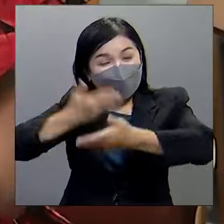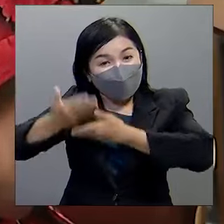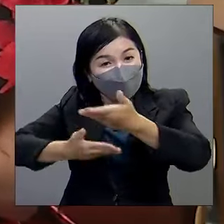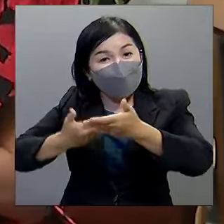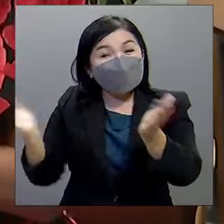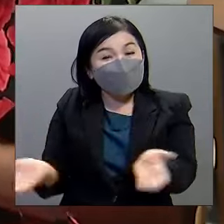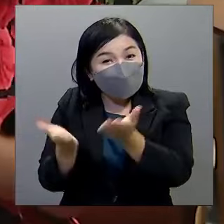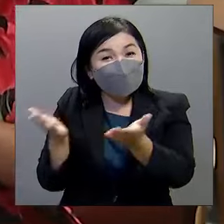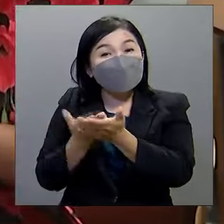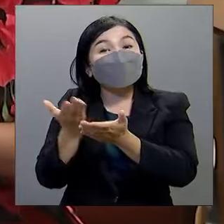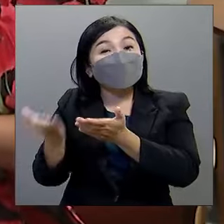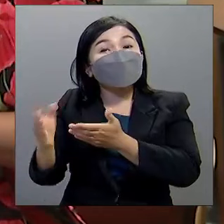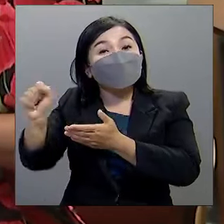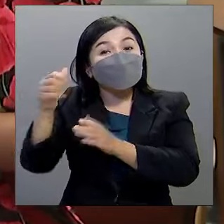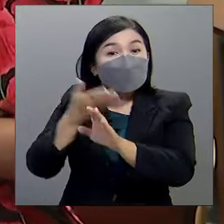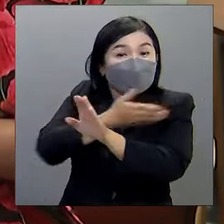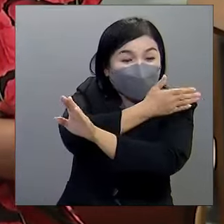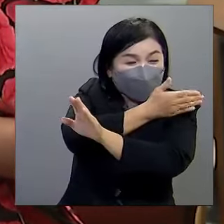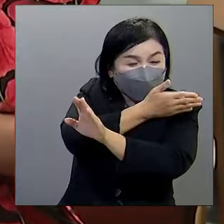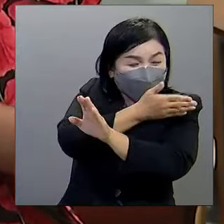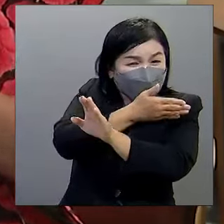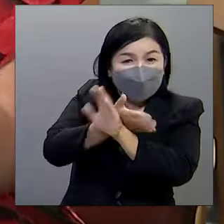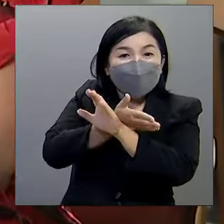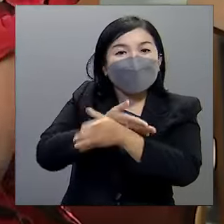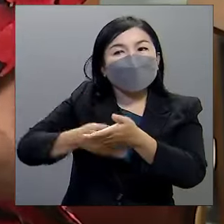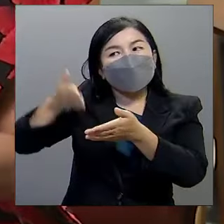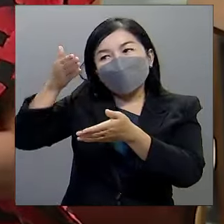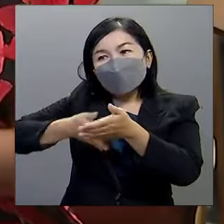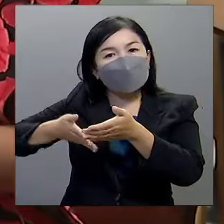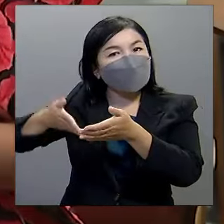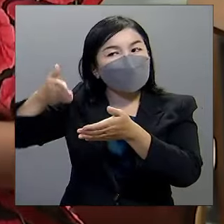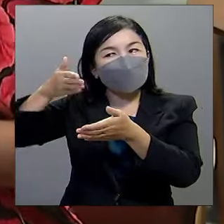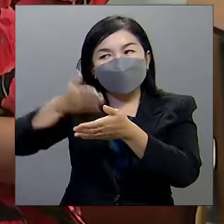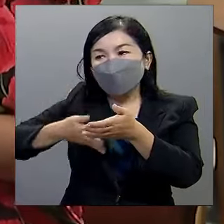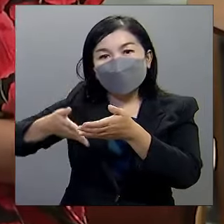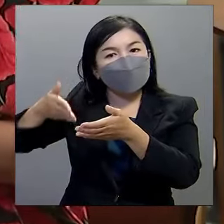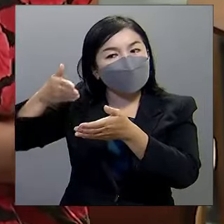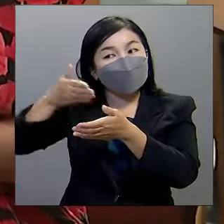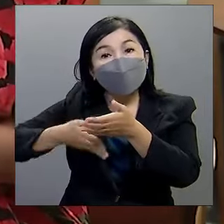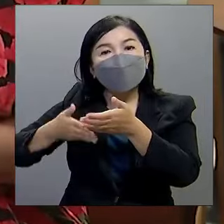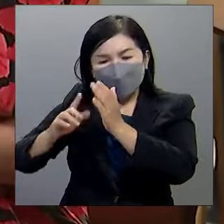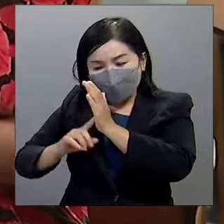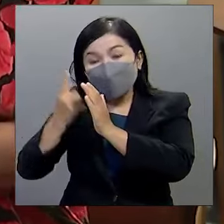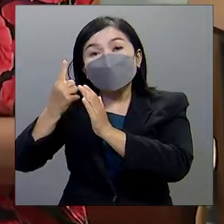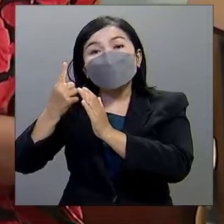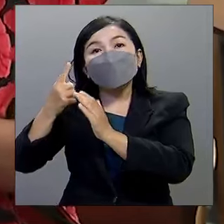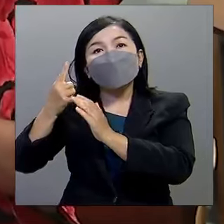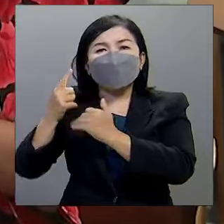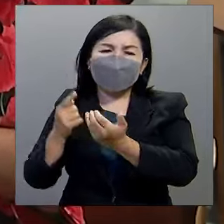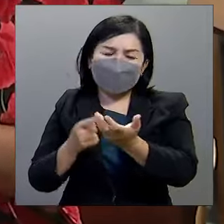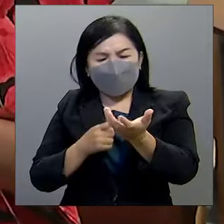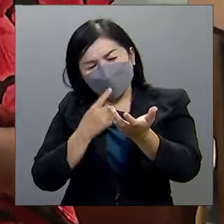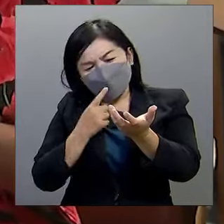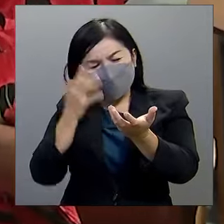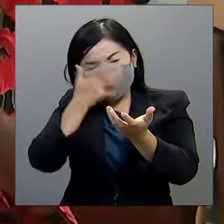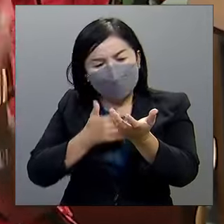นกันซึ่งจริงๆแล้วอะค่ะความผิดพลาดในทุกๆงานทุกชิ้นอะมันเป็นจุดเริ่มต้นด้วยซ้ำอะคือแบบมันก็คือเ